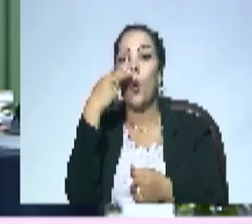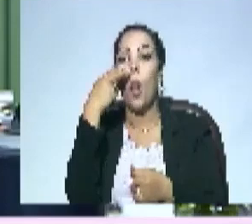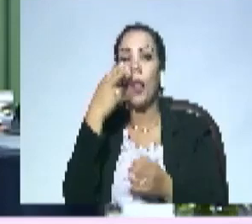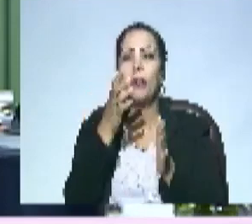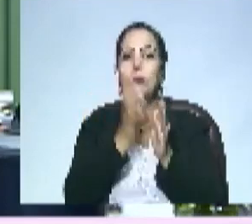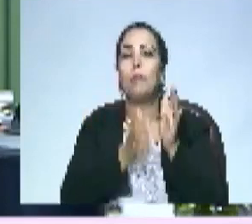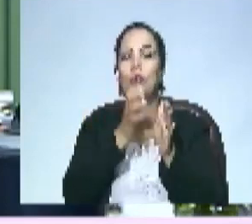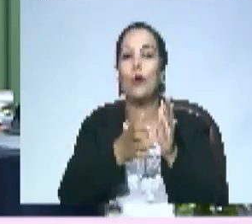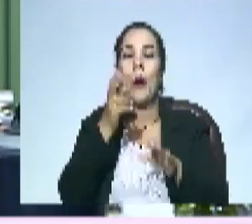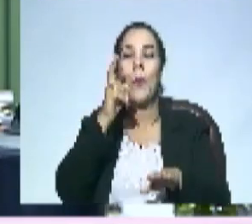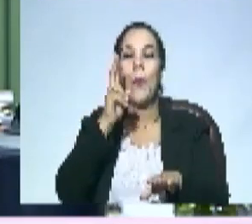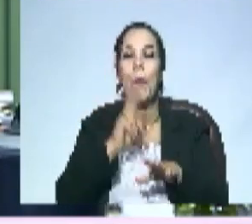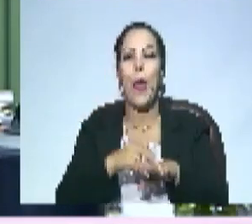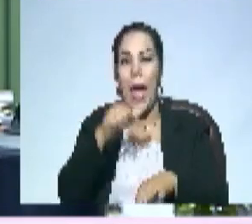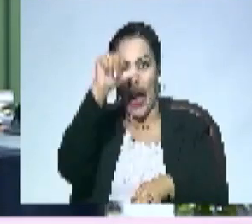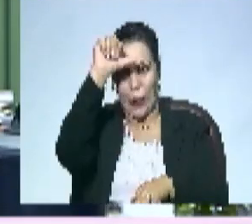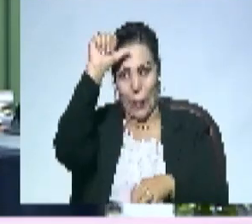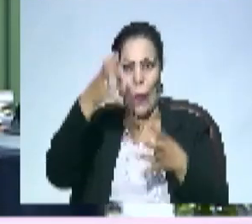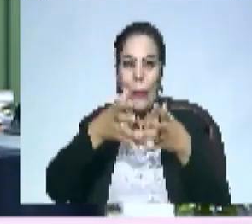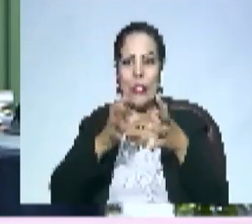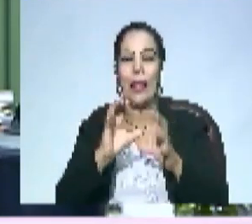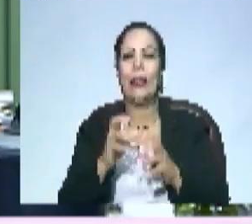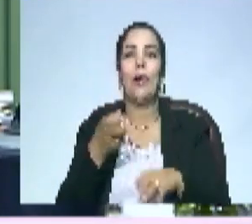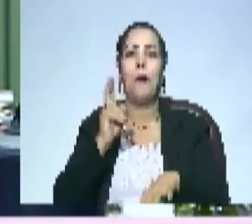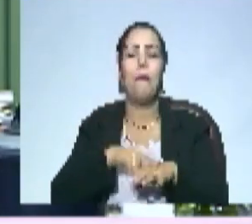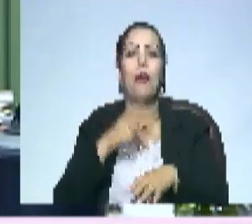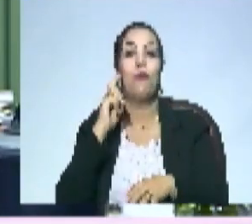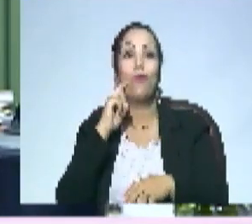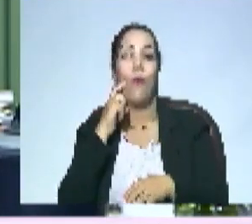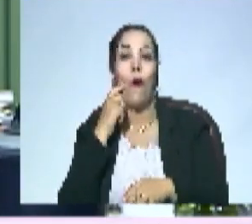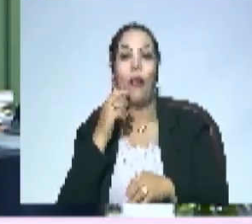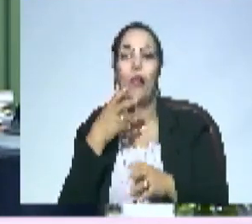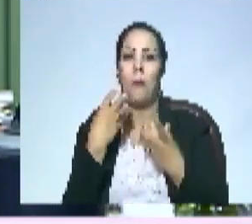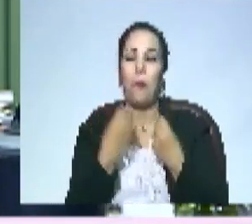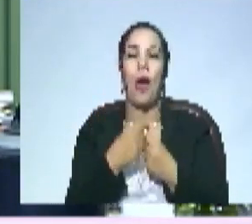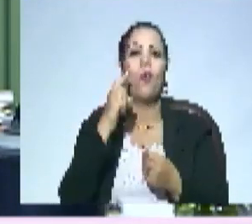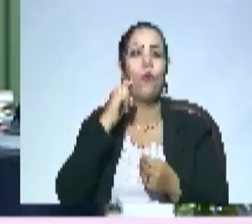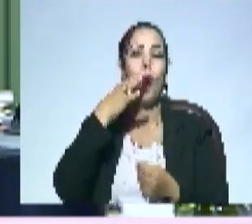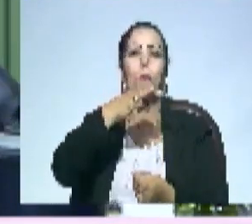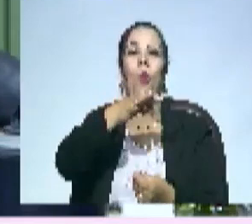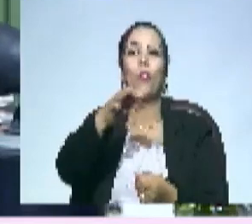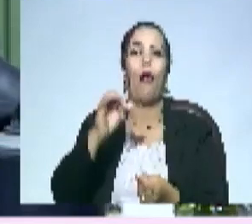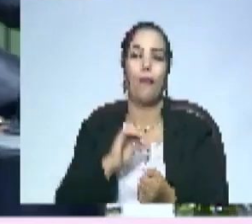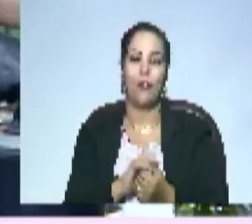هند معانا سكر ومعانا سكر